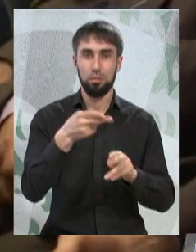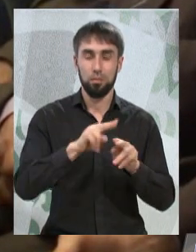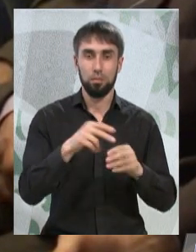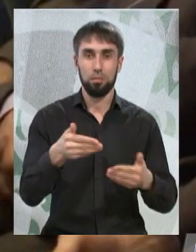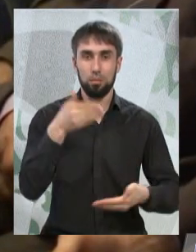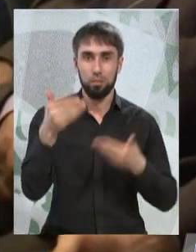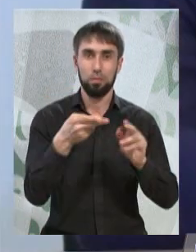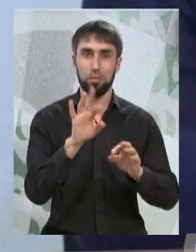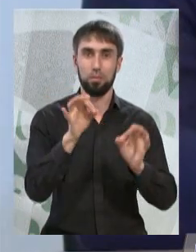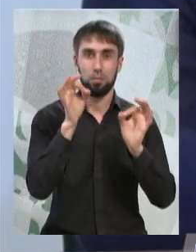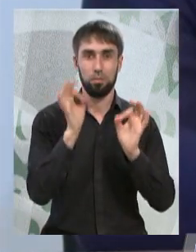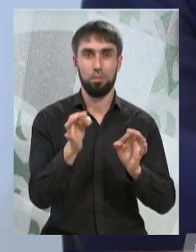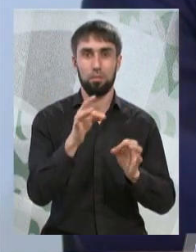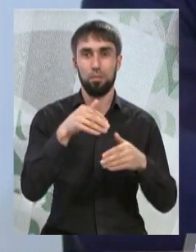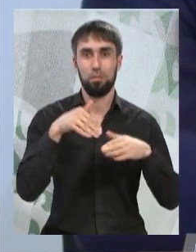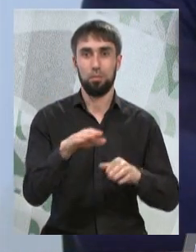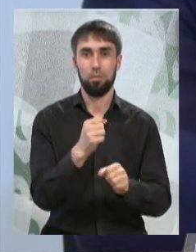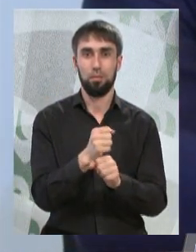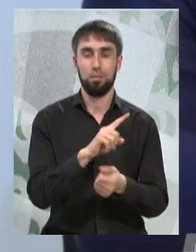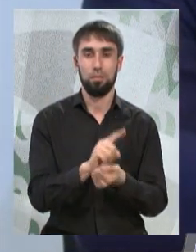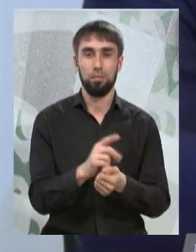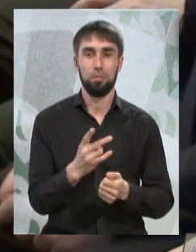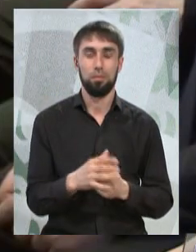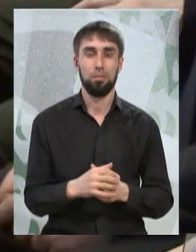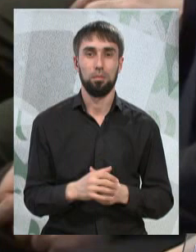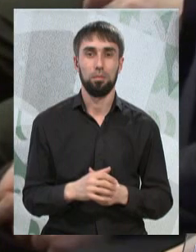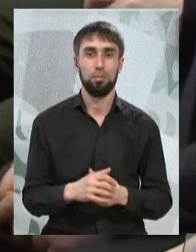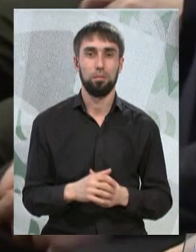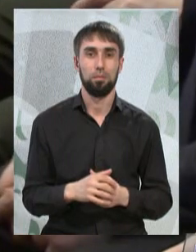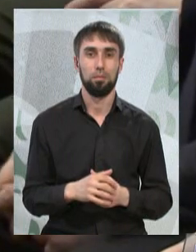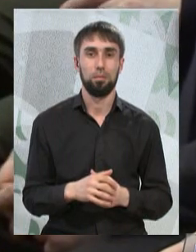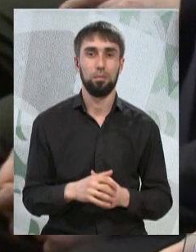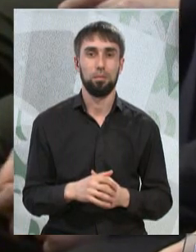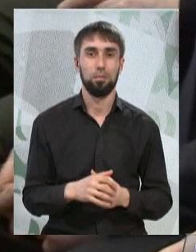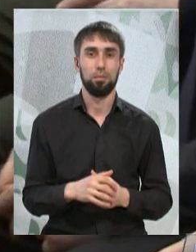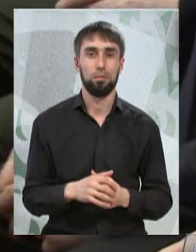вынести законное, справедливое решение. Светлана Томова, Майрбек Миржоев. Новости 24.